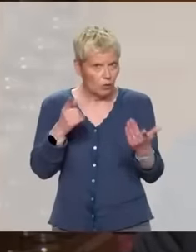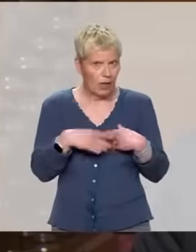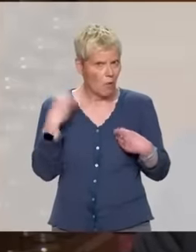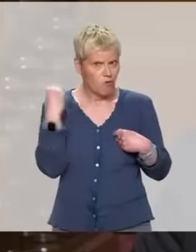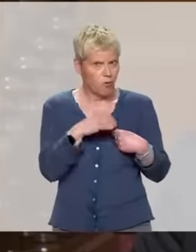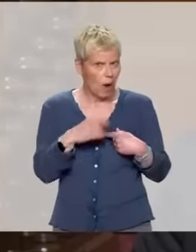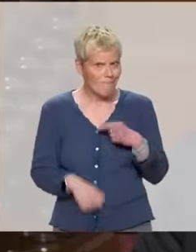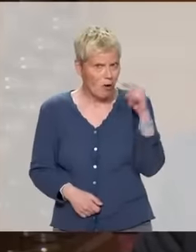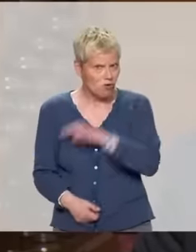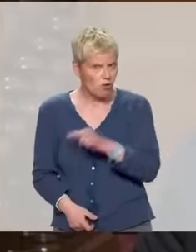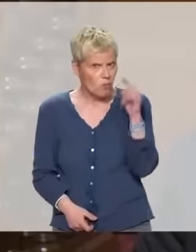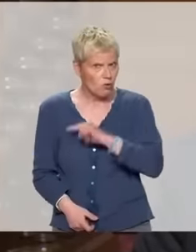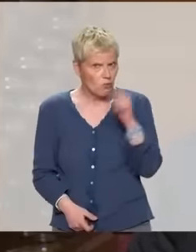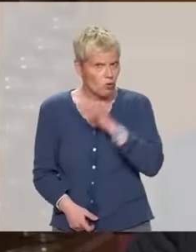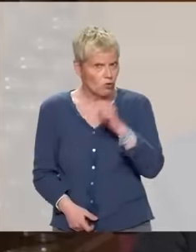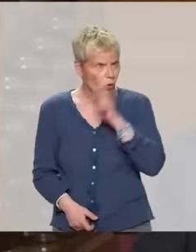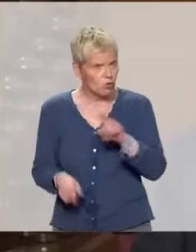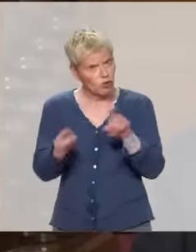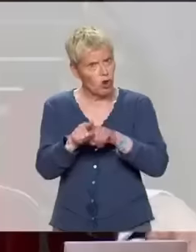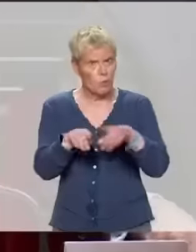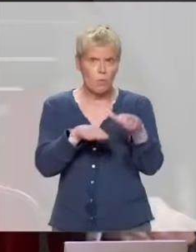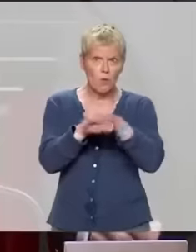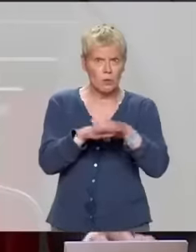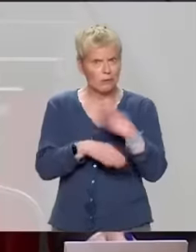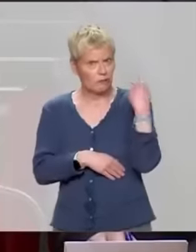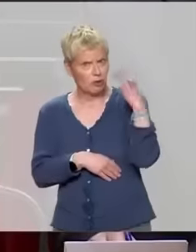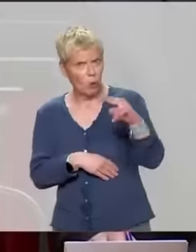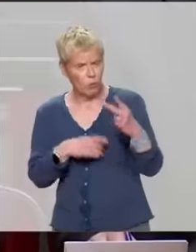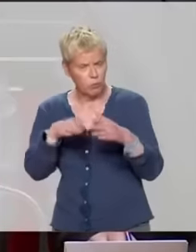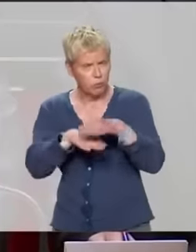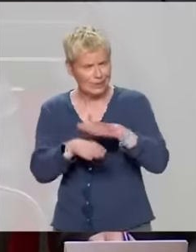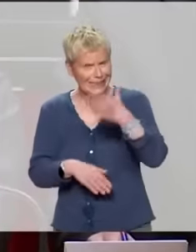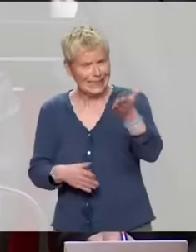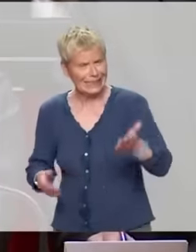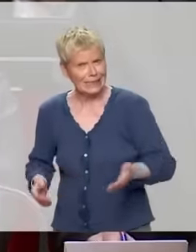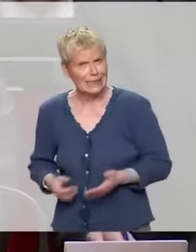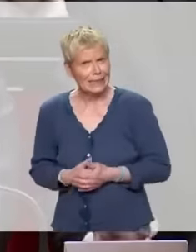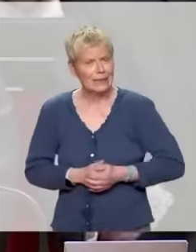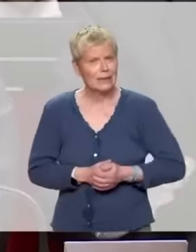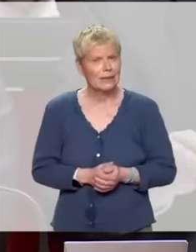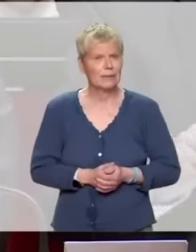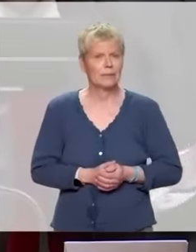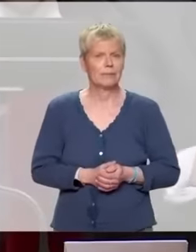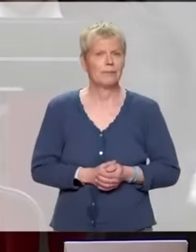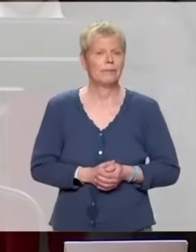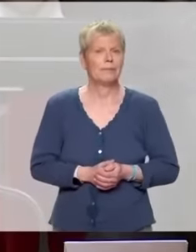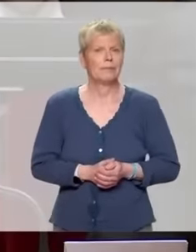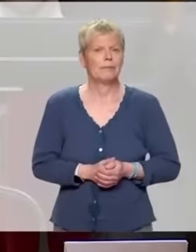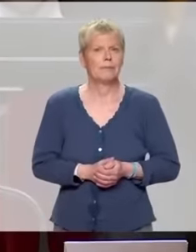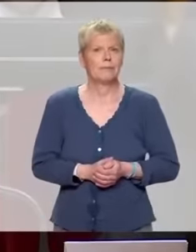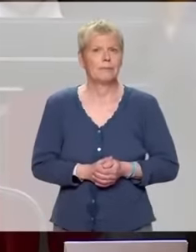pour justifier votre politique ? Pour vous répondre, la parole est au ministre de l'Économie et des Finances, monsieur Bruno Le Maire.